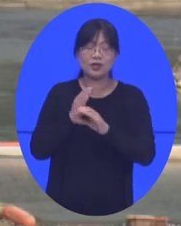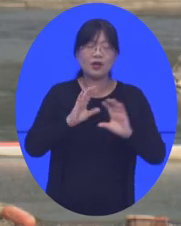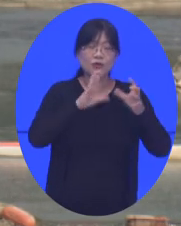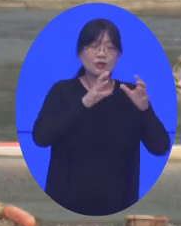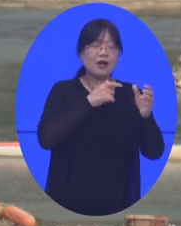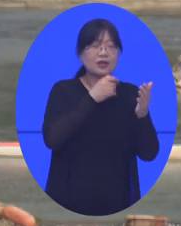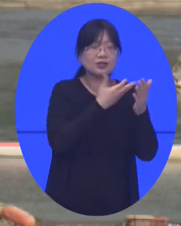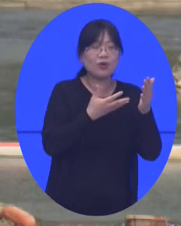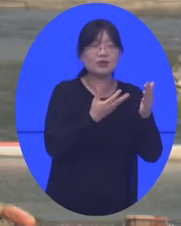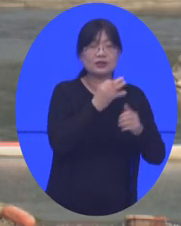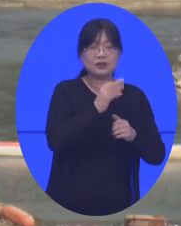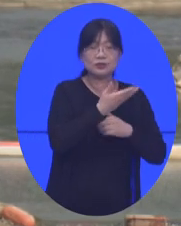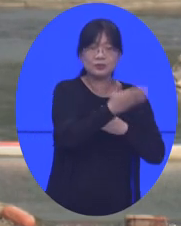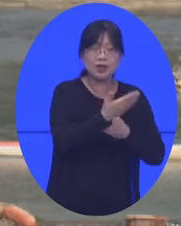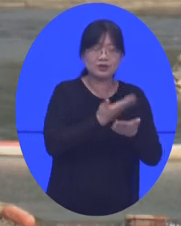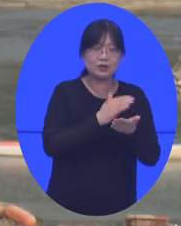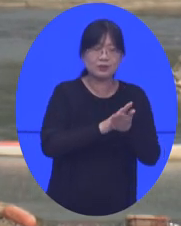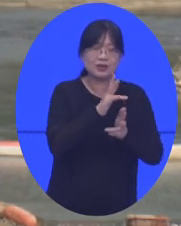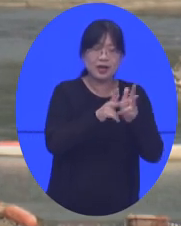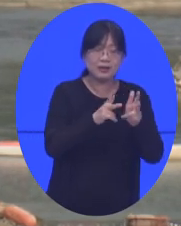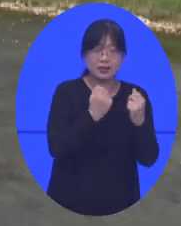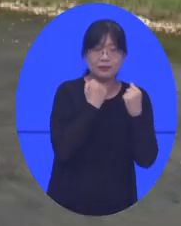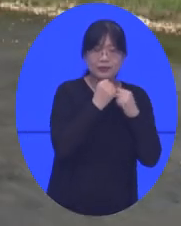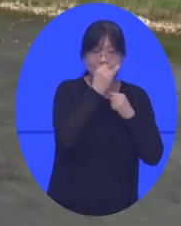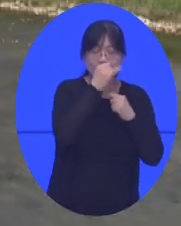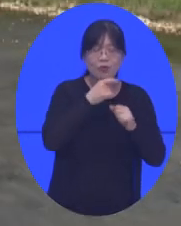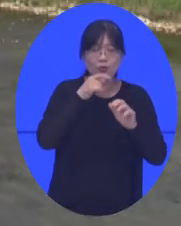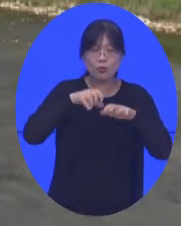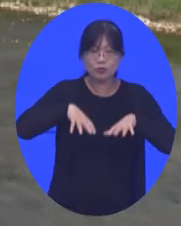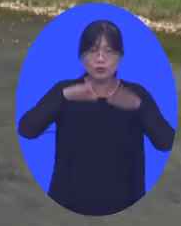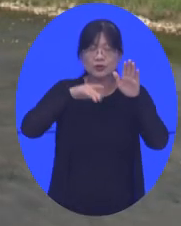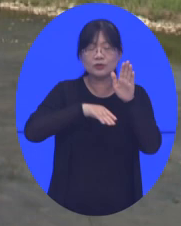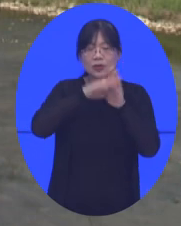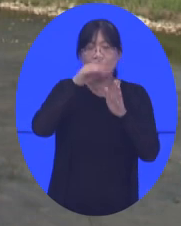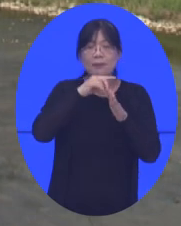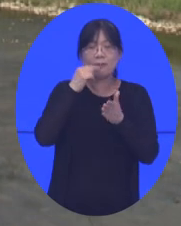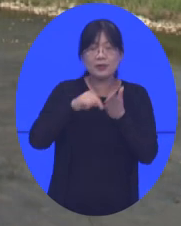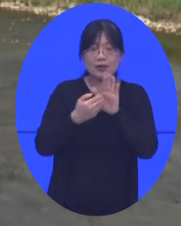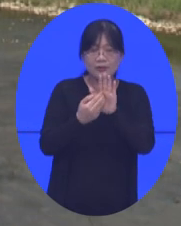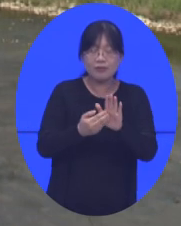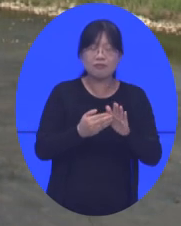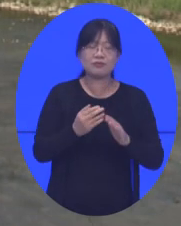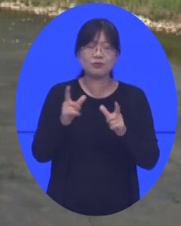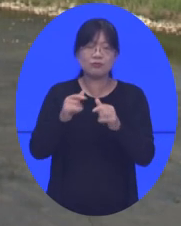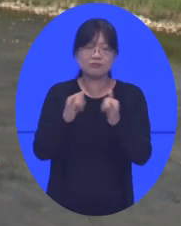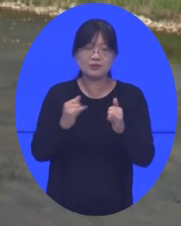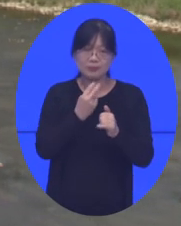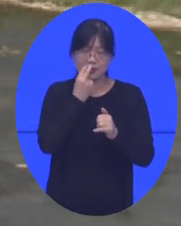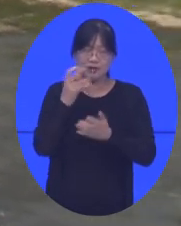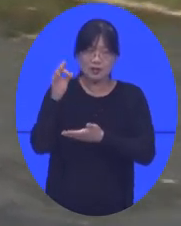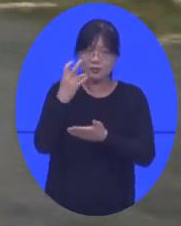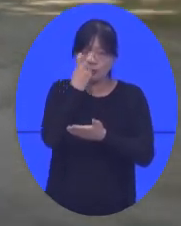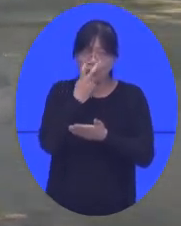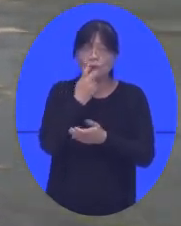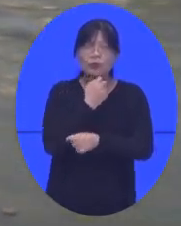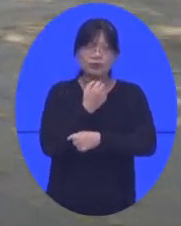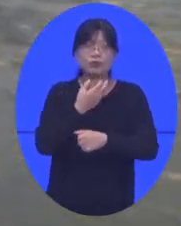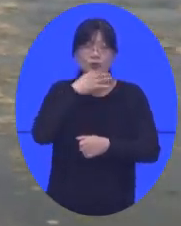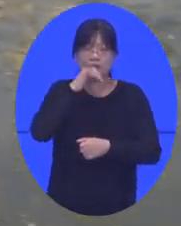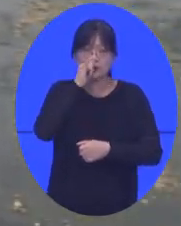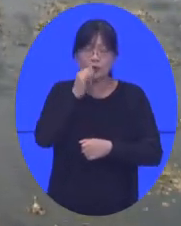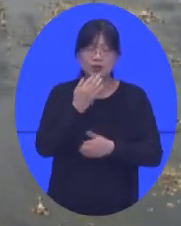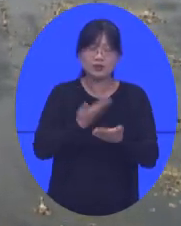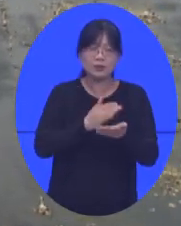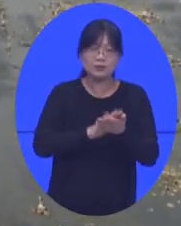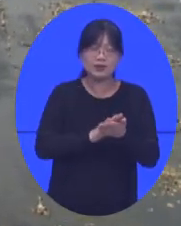국가하천으로 승격하면 정비 사업에 힘이 실려 홍수 피해 예방 등 도민들의 생명, 재산 보호에 기여할 수 있을 뿐 아니라 정비, 유지